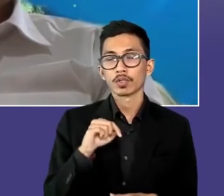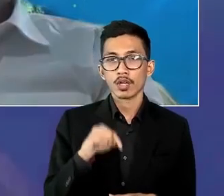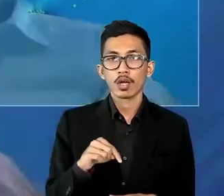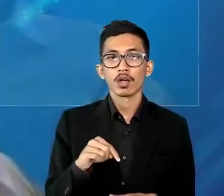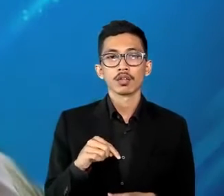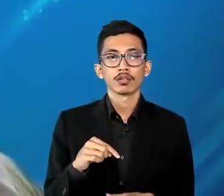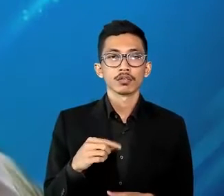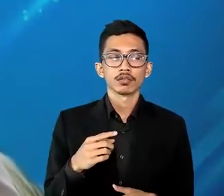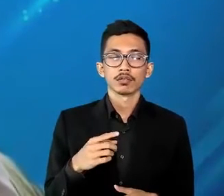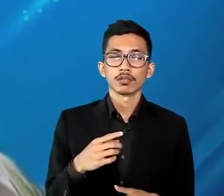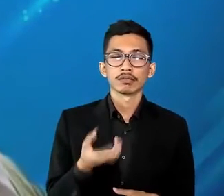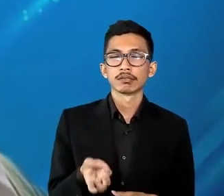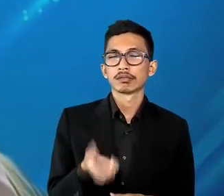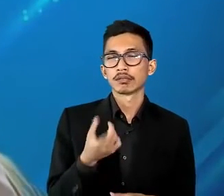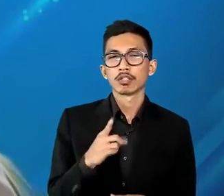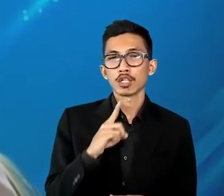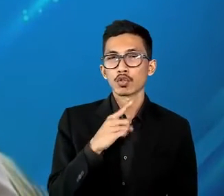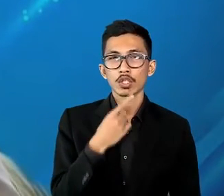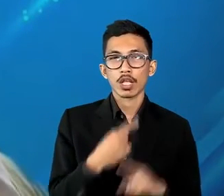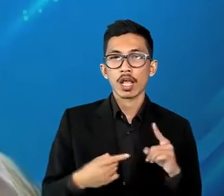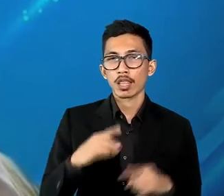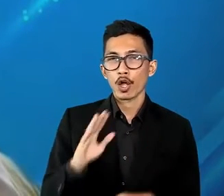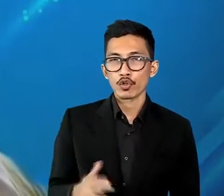sudah 1,5 tahun ya